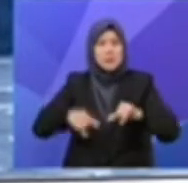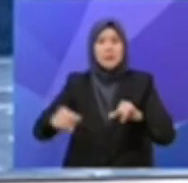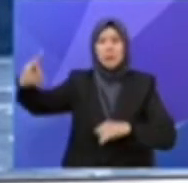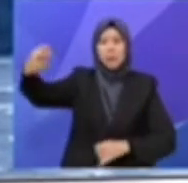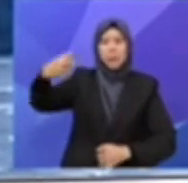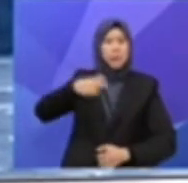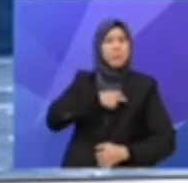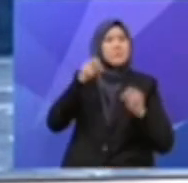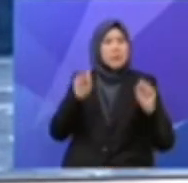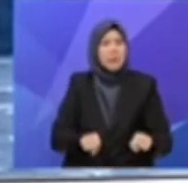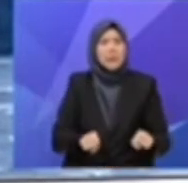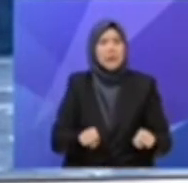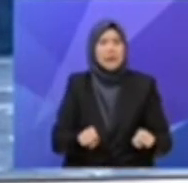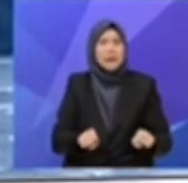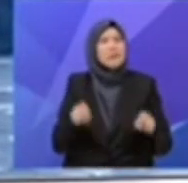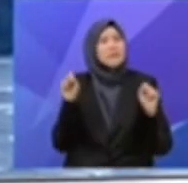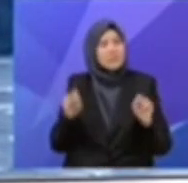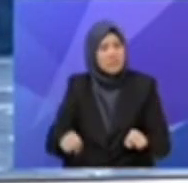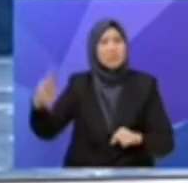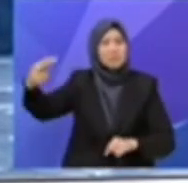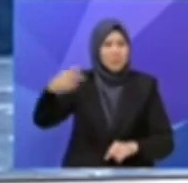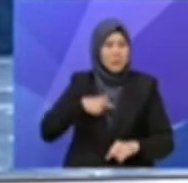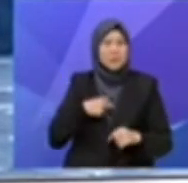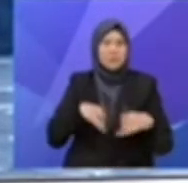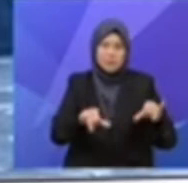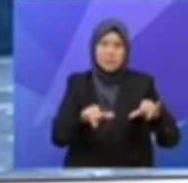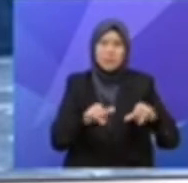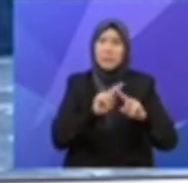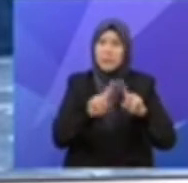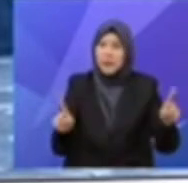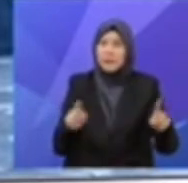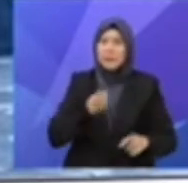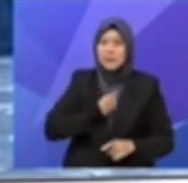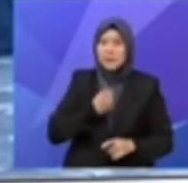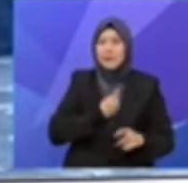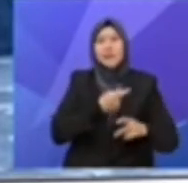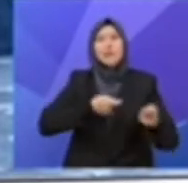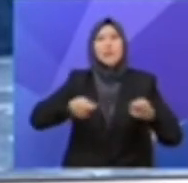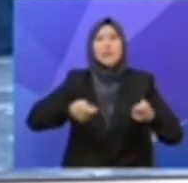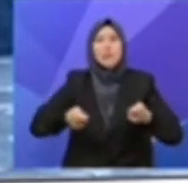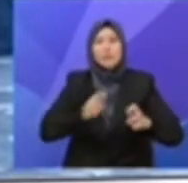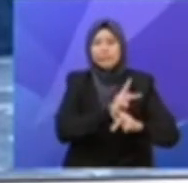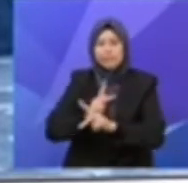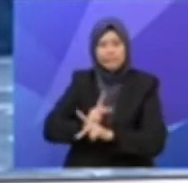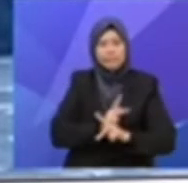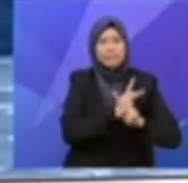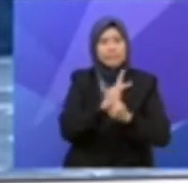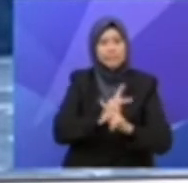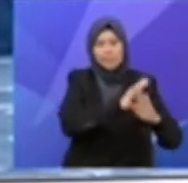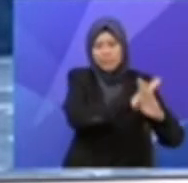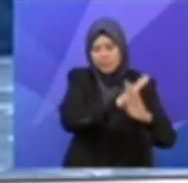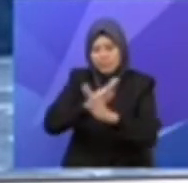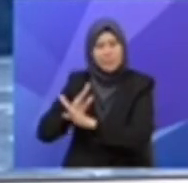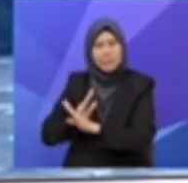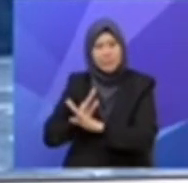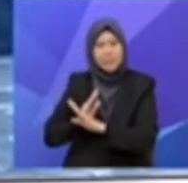jerawat cuma sih mulai menyakiti dan kawalan sendirilah yang paling penting rakyat